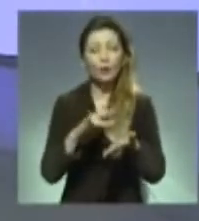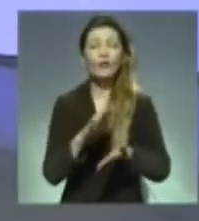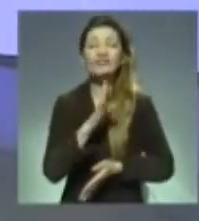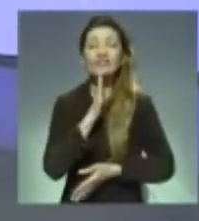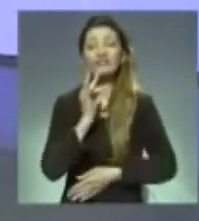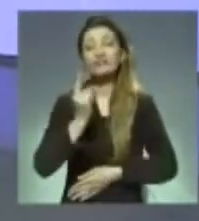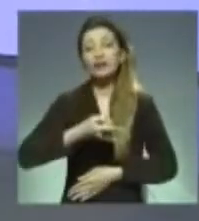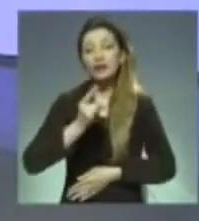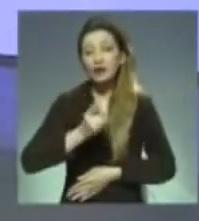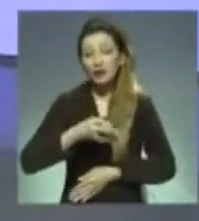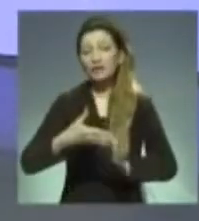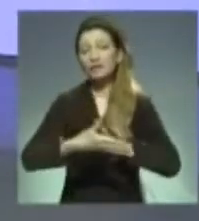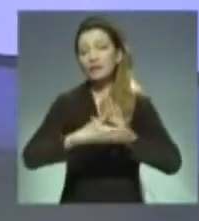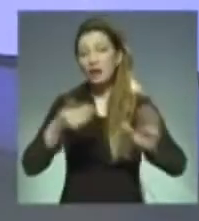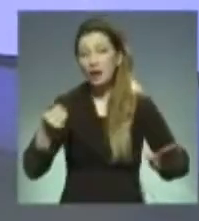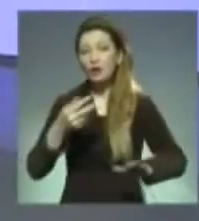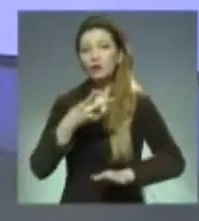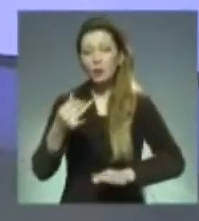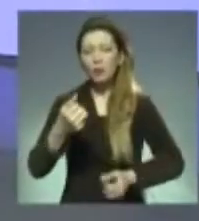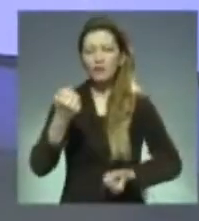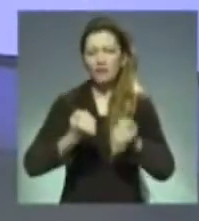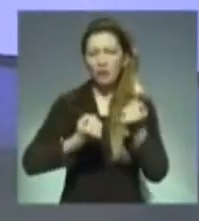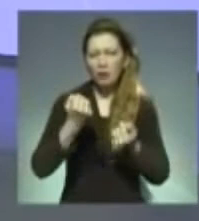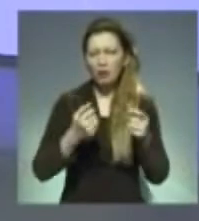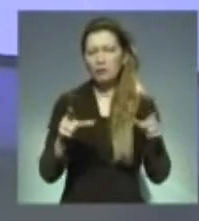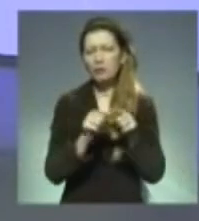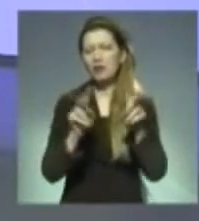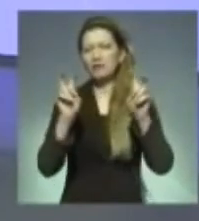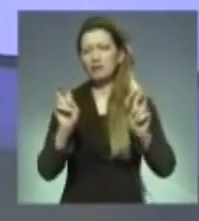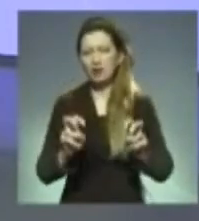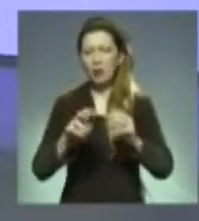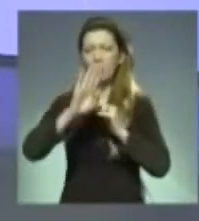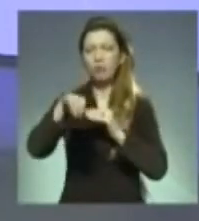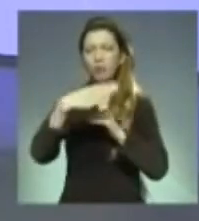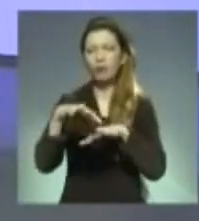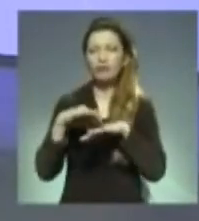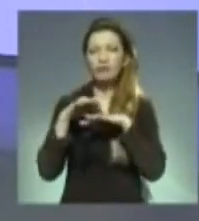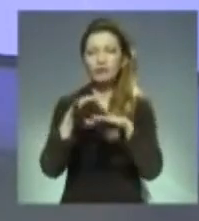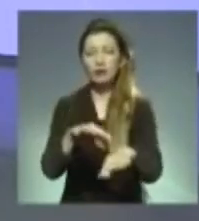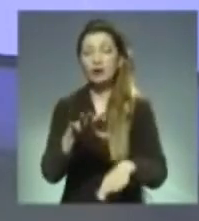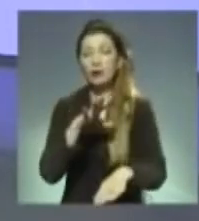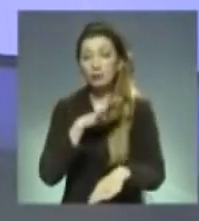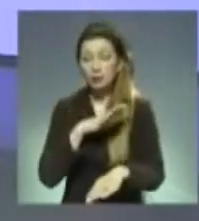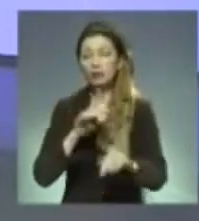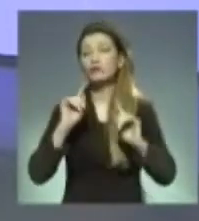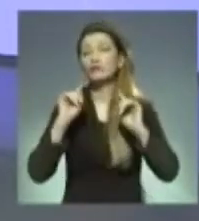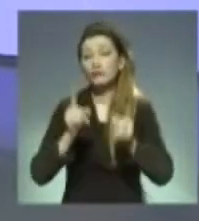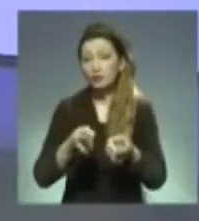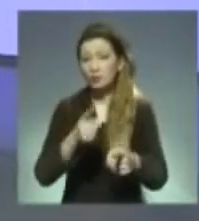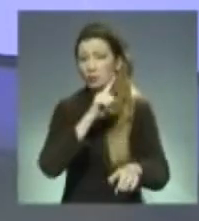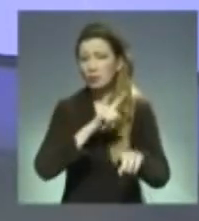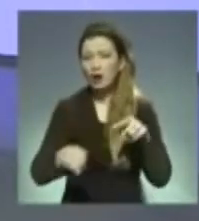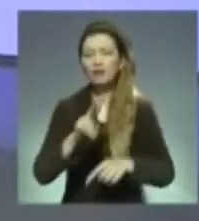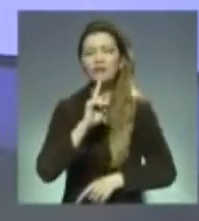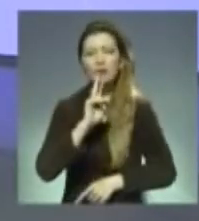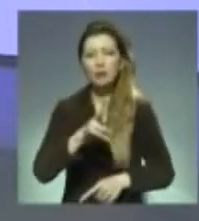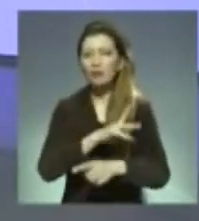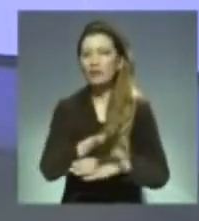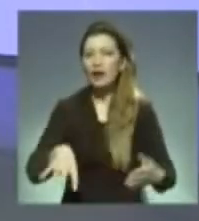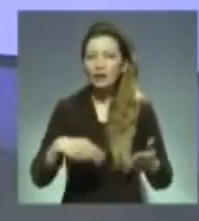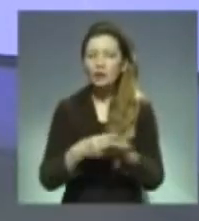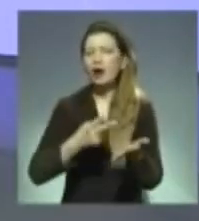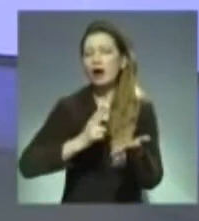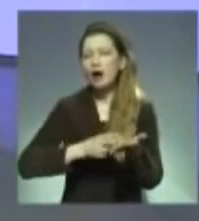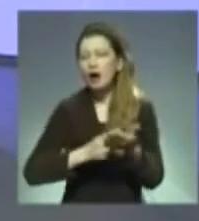через популярный сервис, однако водитель с напарником увезли ее на пустырь. Нападавших быстро нашли, но уже почти 2 года потерпевшая не